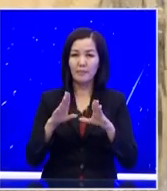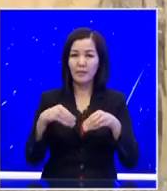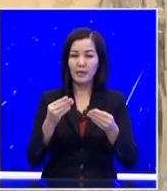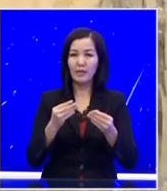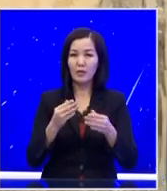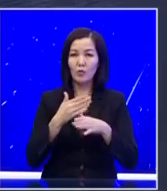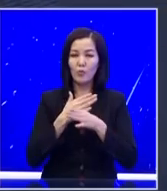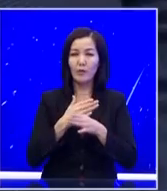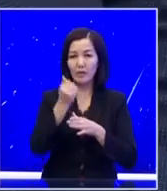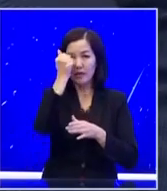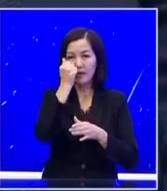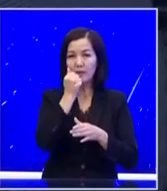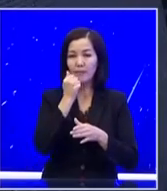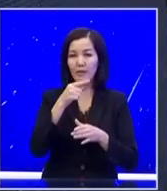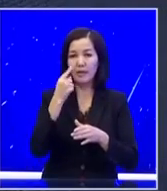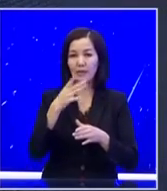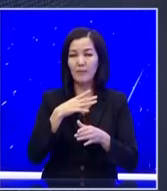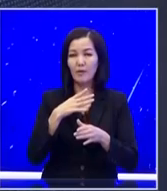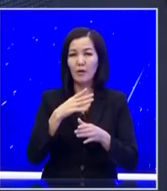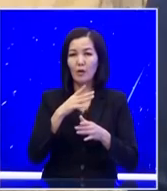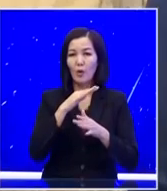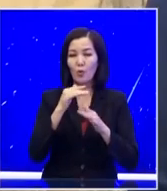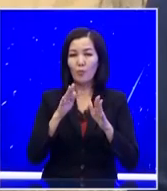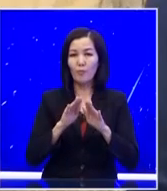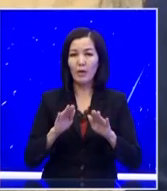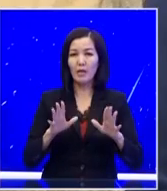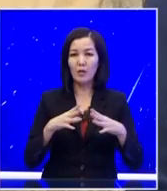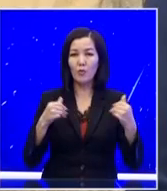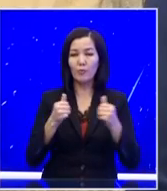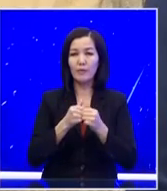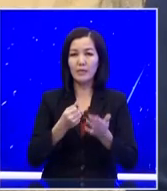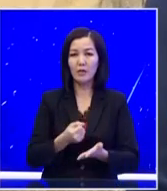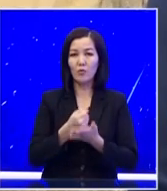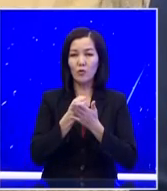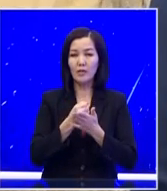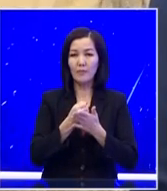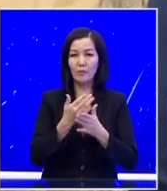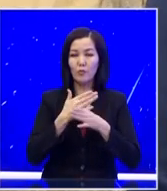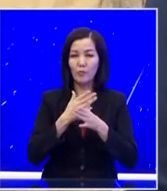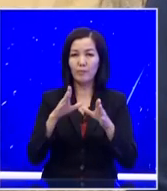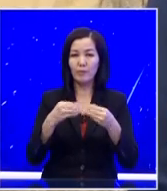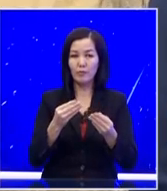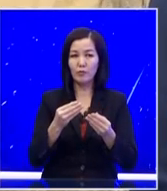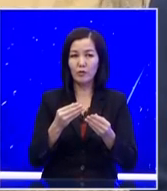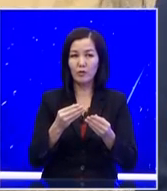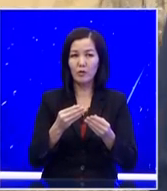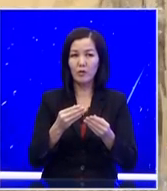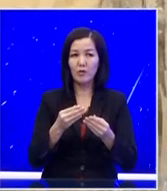осындай көп балалы отбасыларға. Бізді қолдап көмек